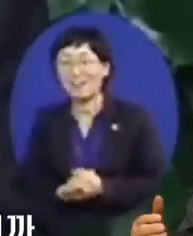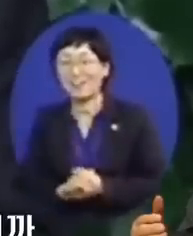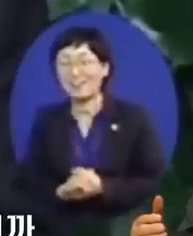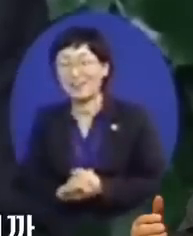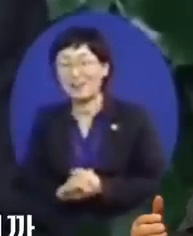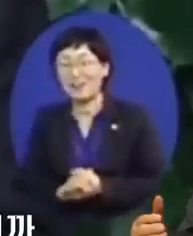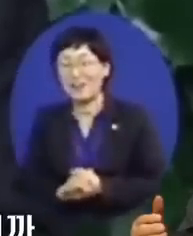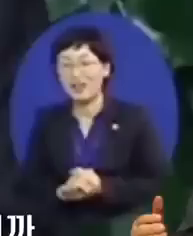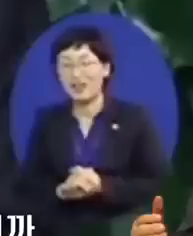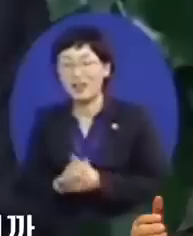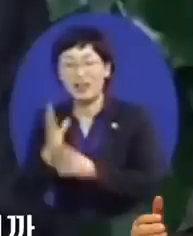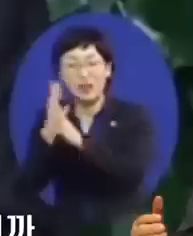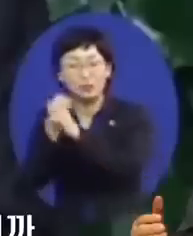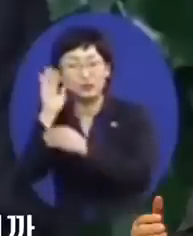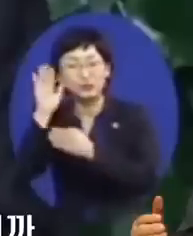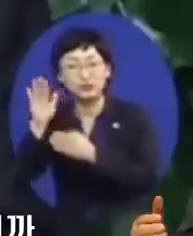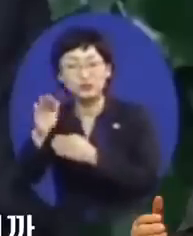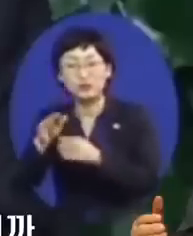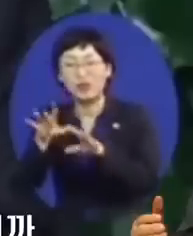몇 주 만에 다 말라 죽어버렸어요.